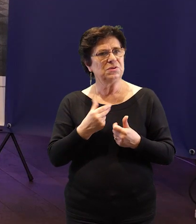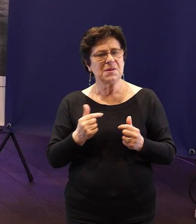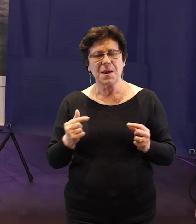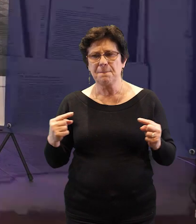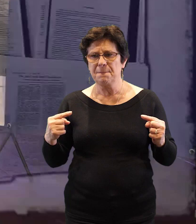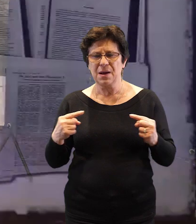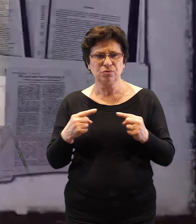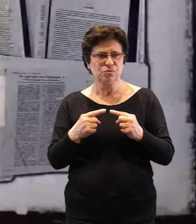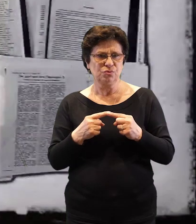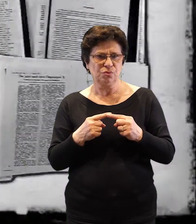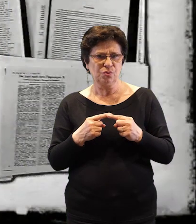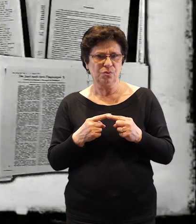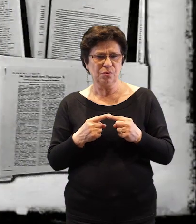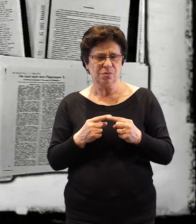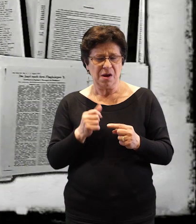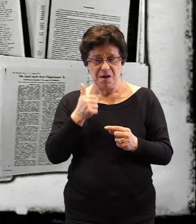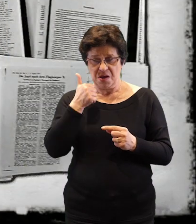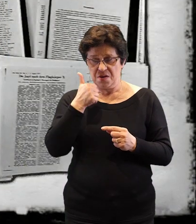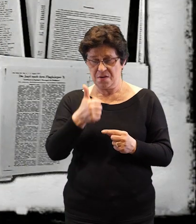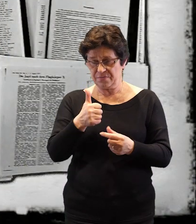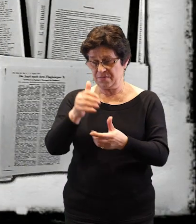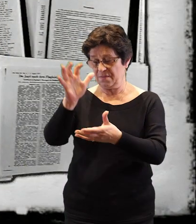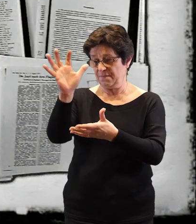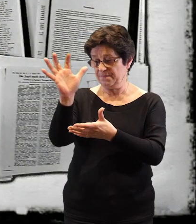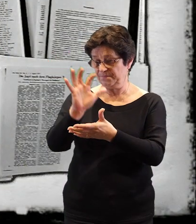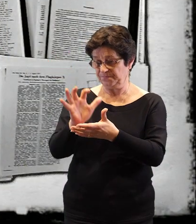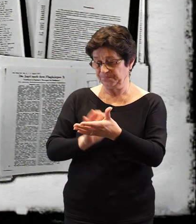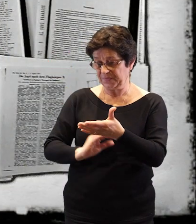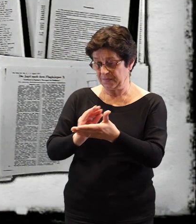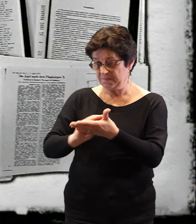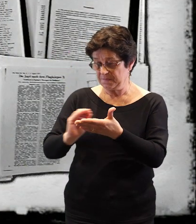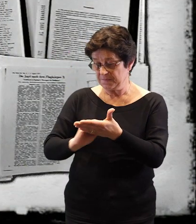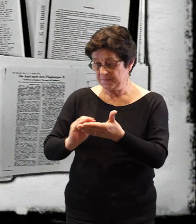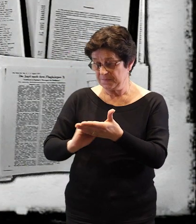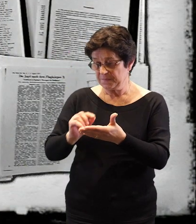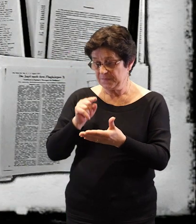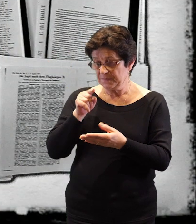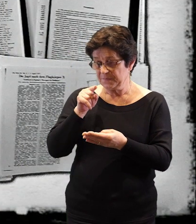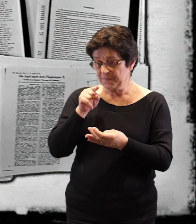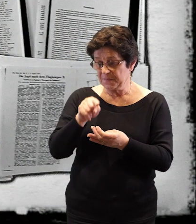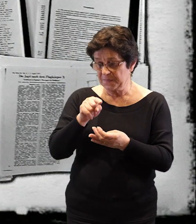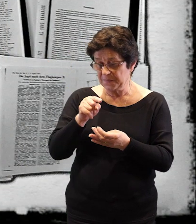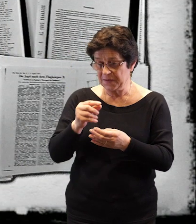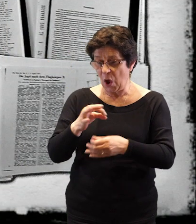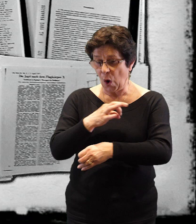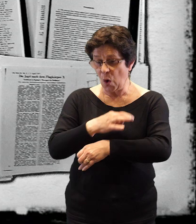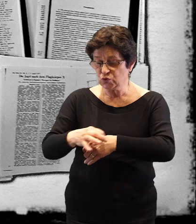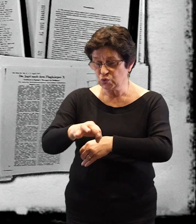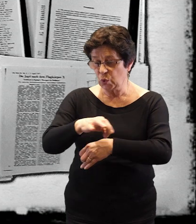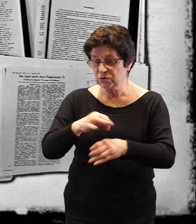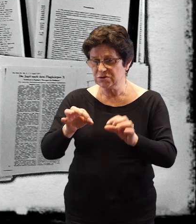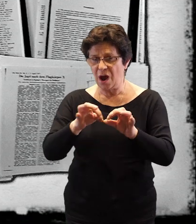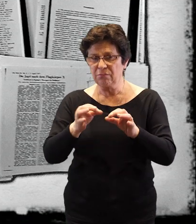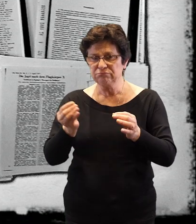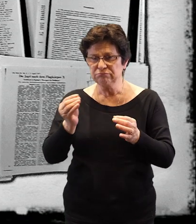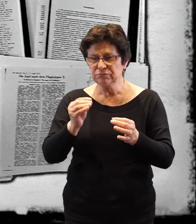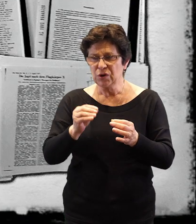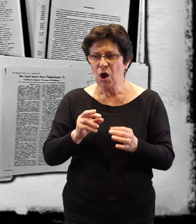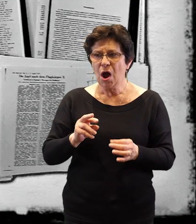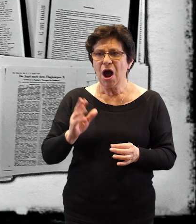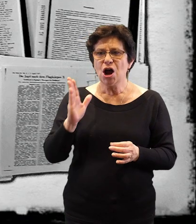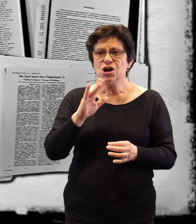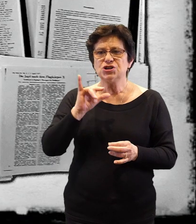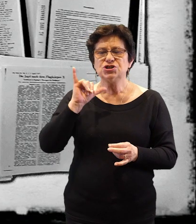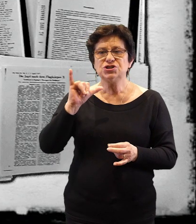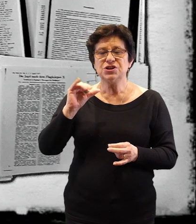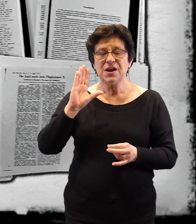bo w jednym artykule było napisane, że konstrukcja, dajmy na to, przez Rudolfa